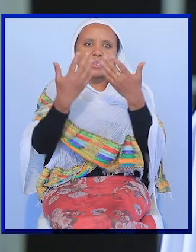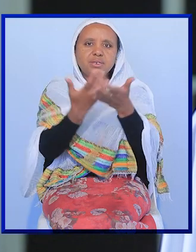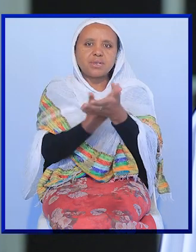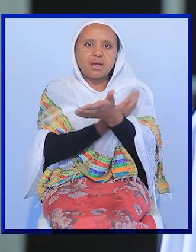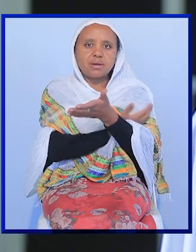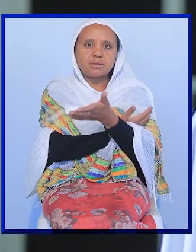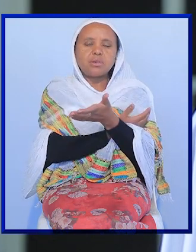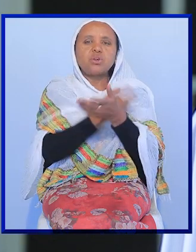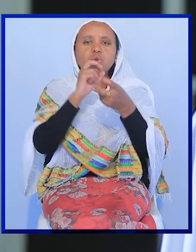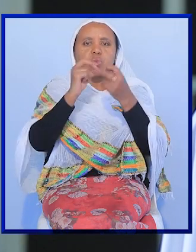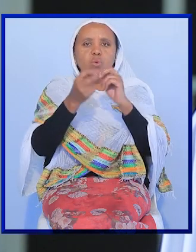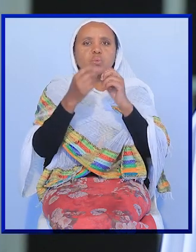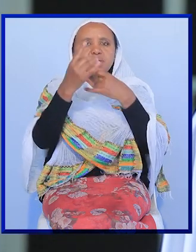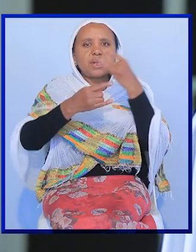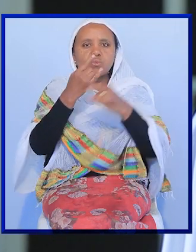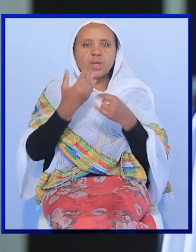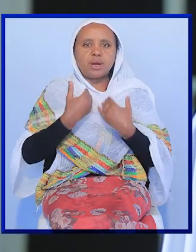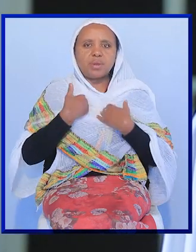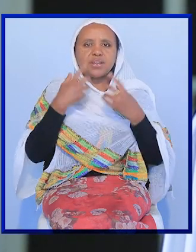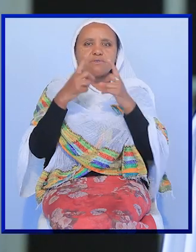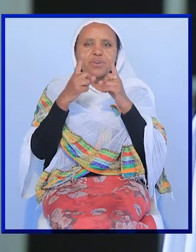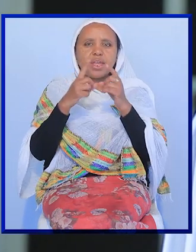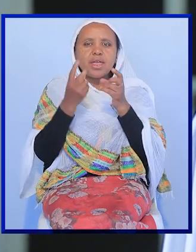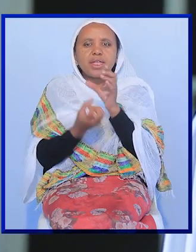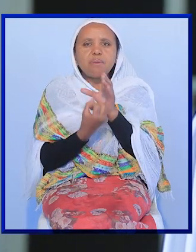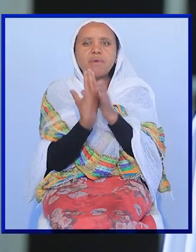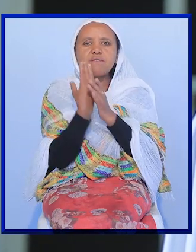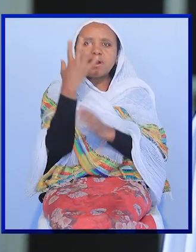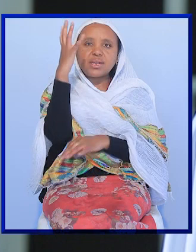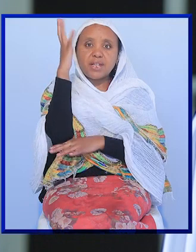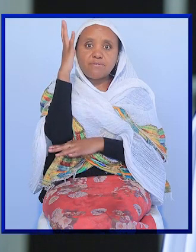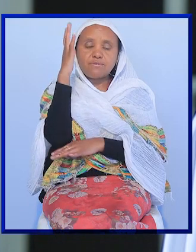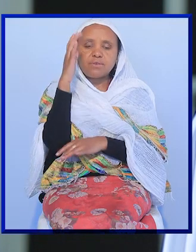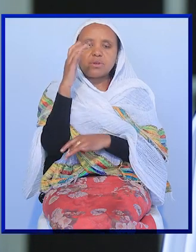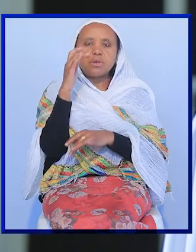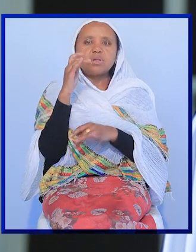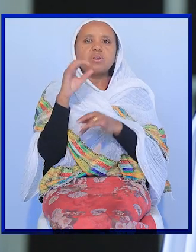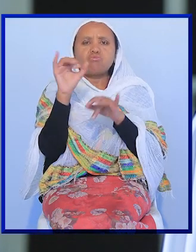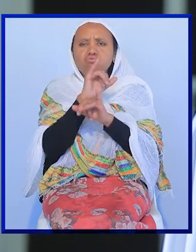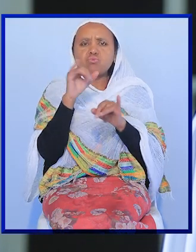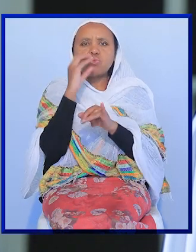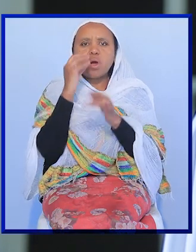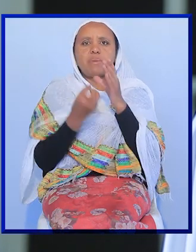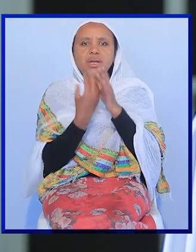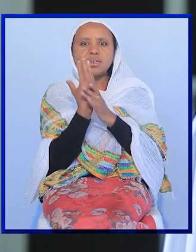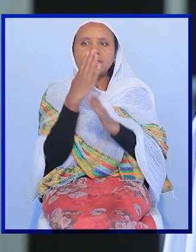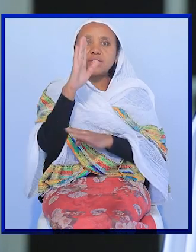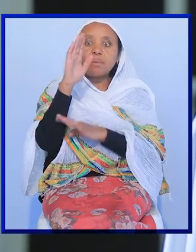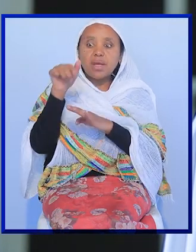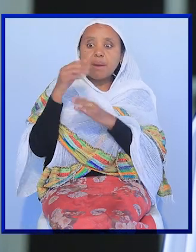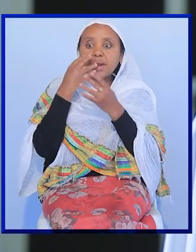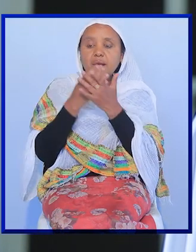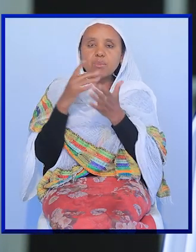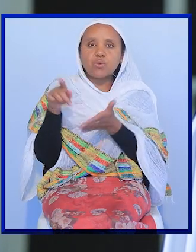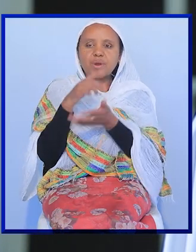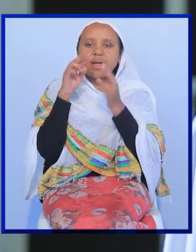ቡቃያን እንደወገኑ ዘሩም ያለበትን ፍሬን የሚያፈራ ዛፍን እንደወገኑ አበቀለች እግዚአብሔርም ያ መልካም